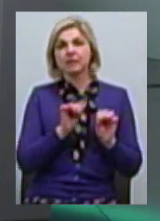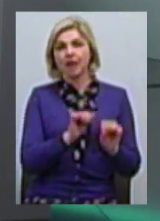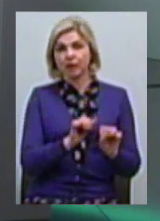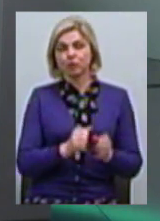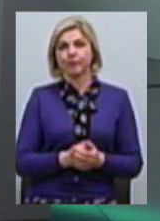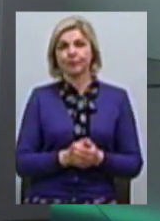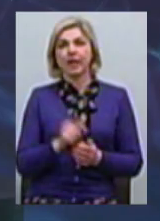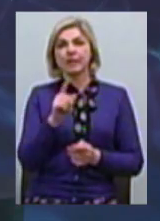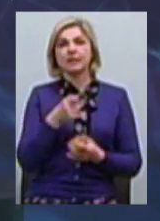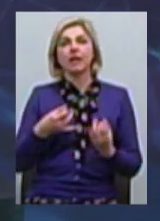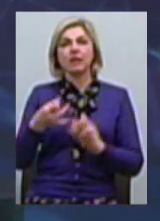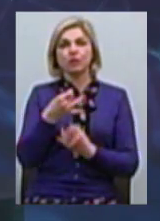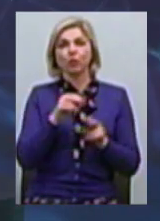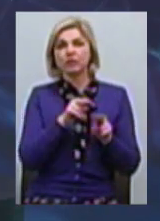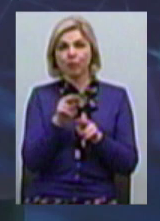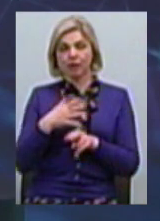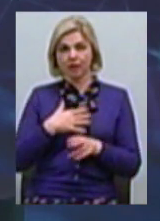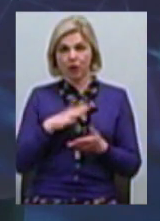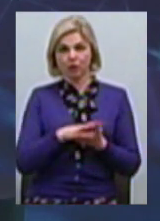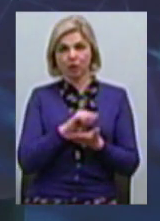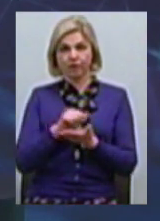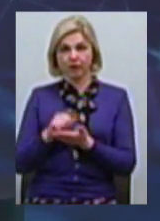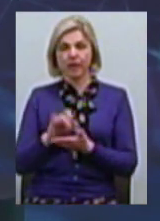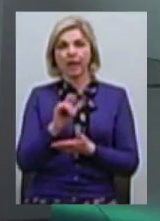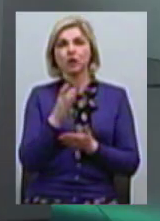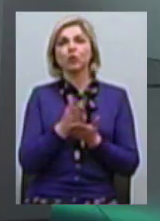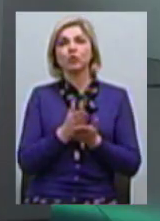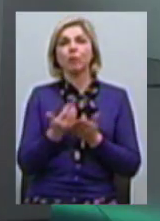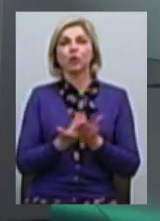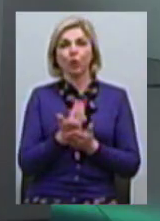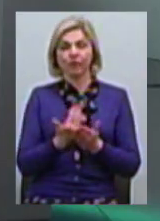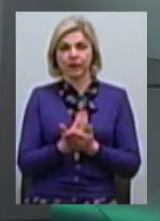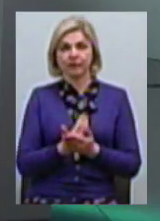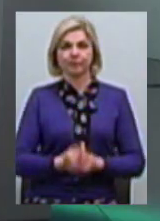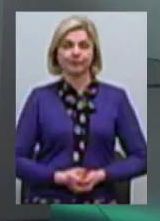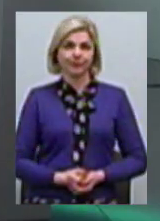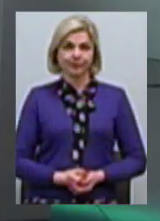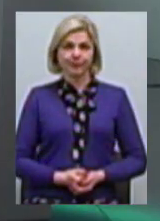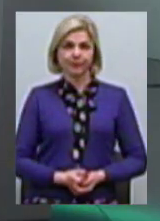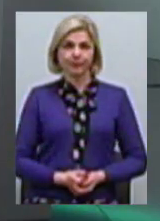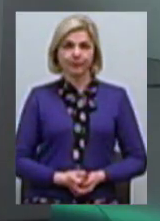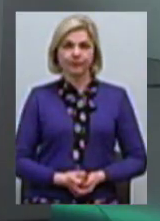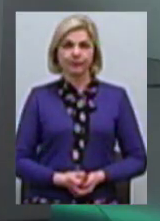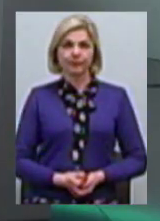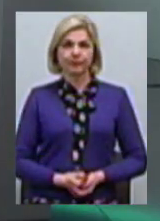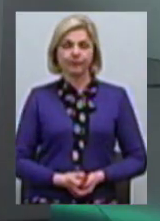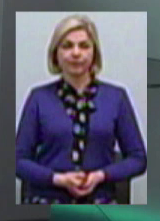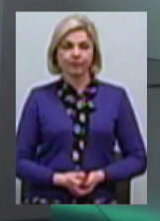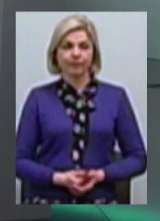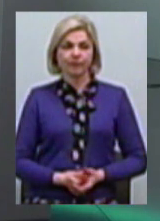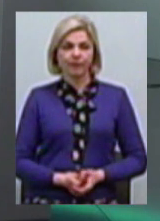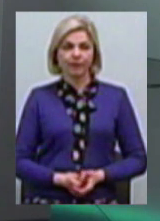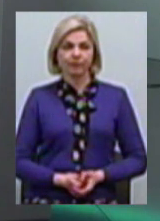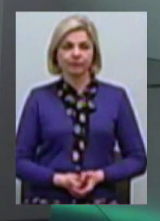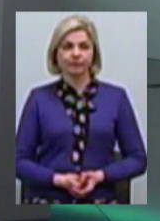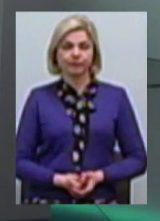За дискусією спостерігали наші кореспонденти зі служби новин Тетяна Покоцька і Юлія Кускова. Я пропоную їх